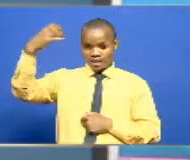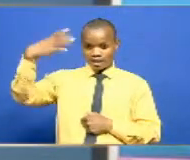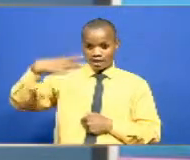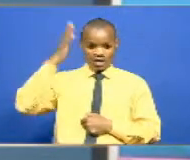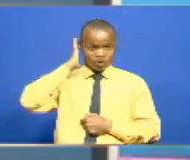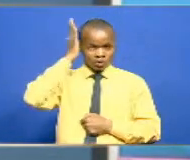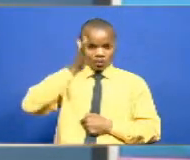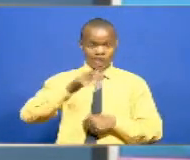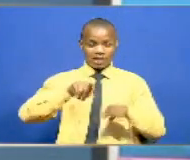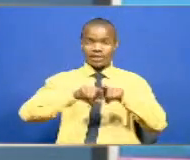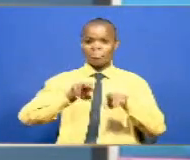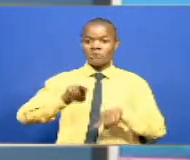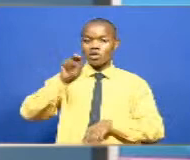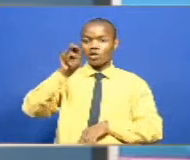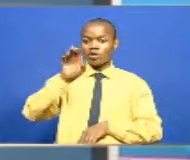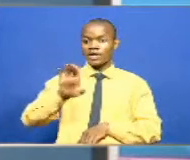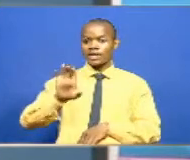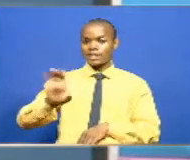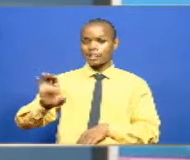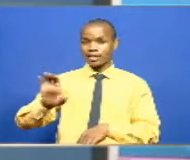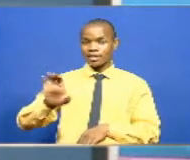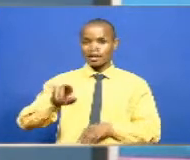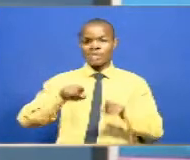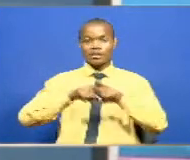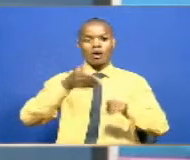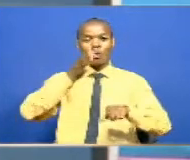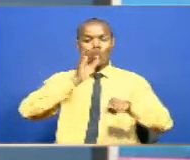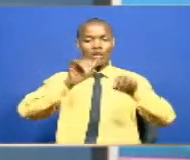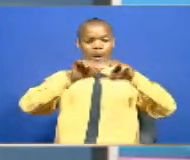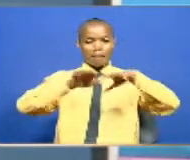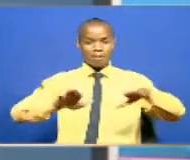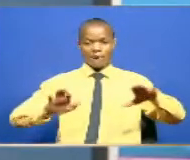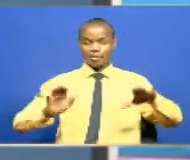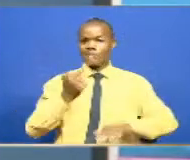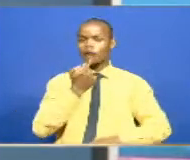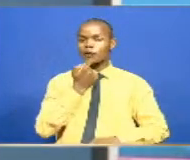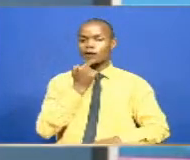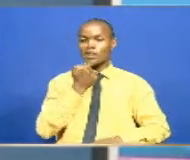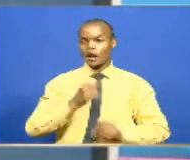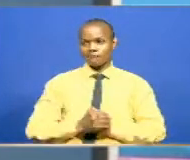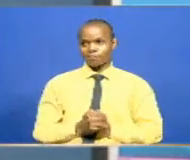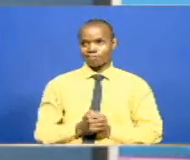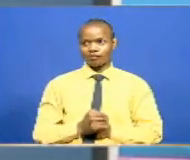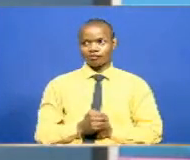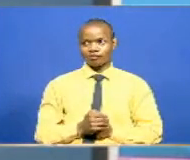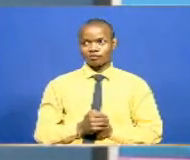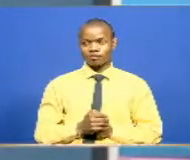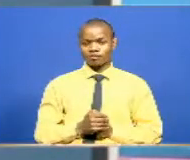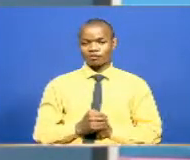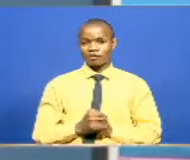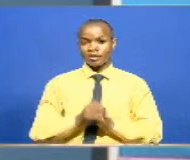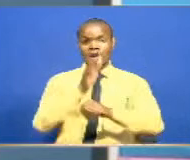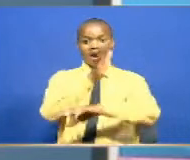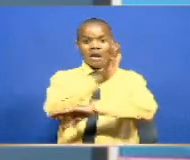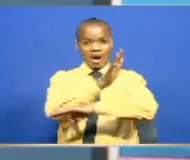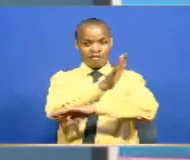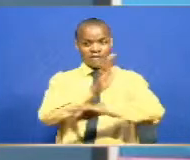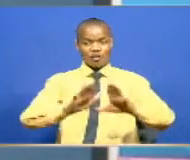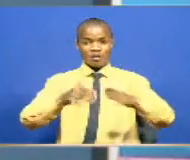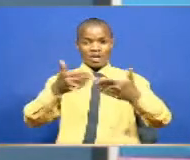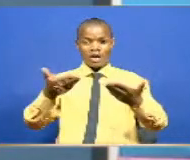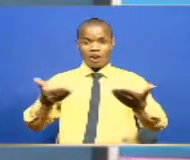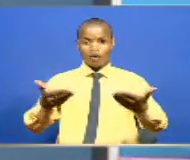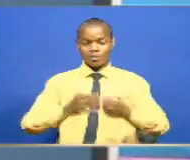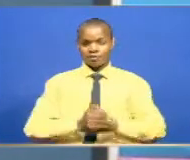kaskazini mashariki na maeneo ya Ziwa Turkana. Tukiangazia jinsi hali itakavyokuwa nyakati za alasiri, ni